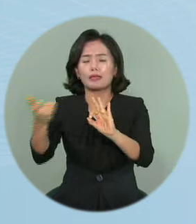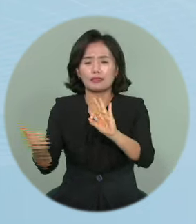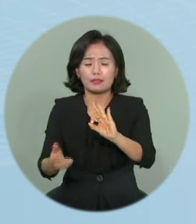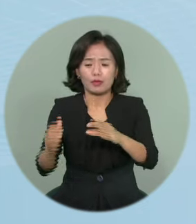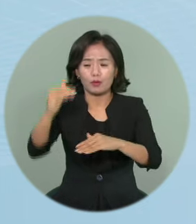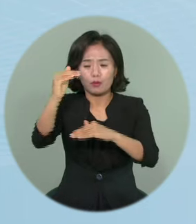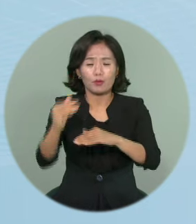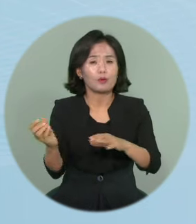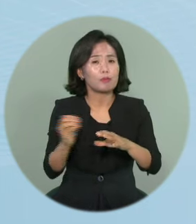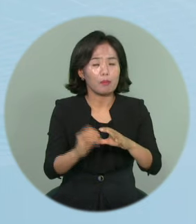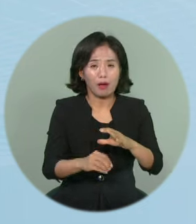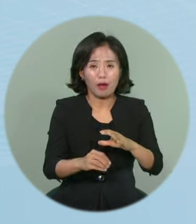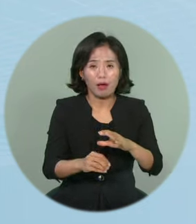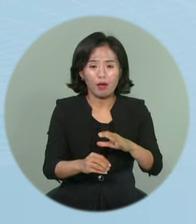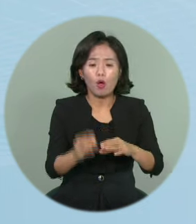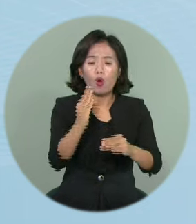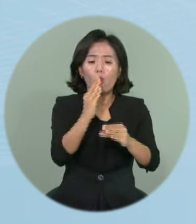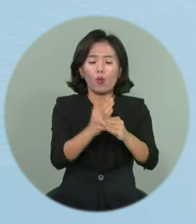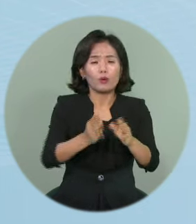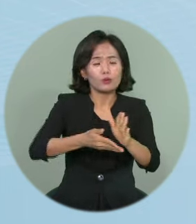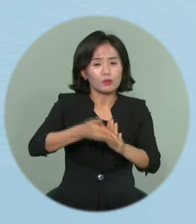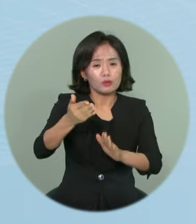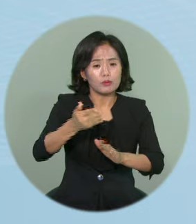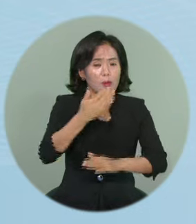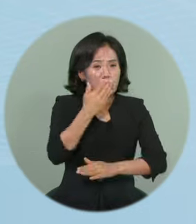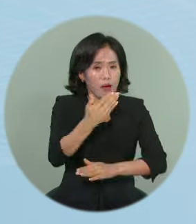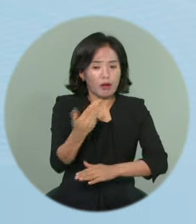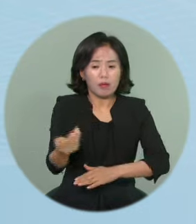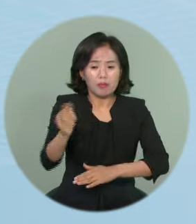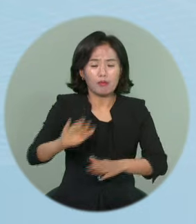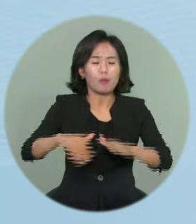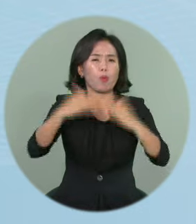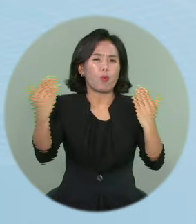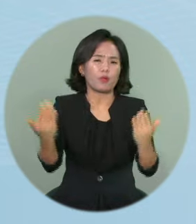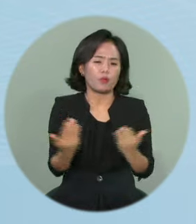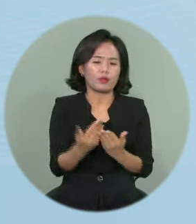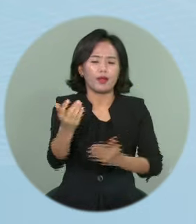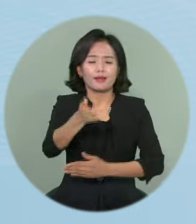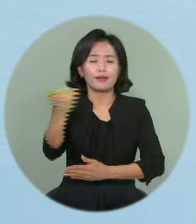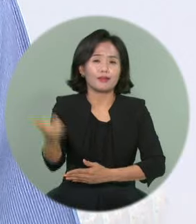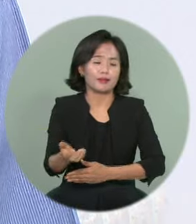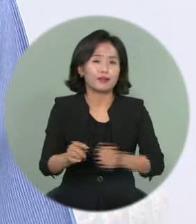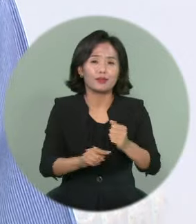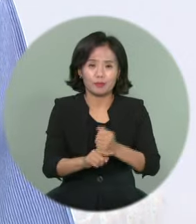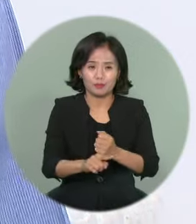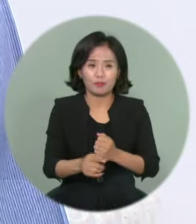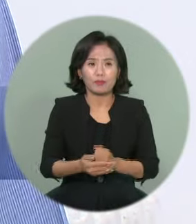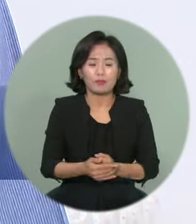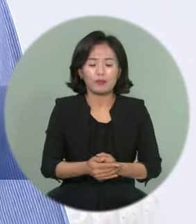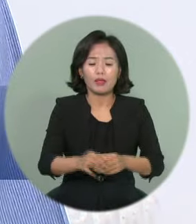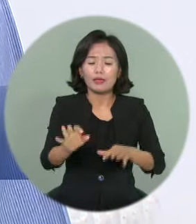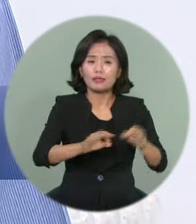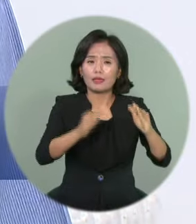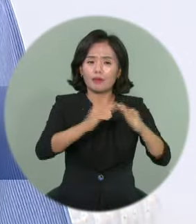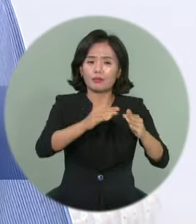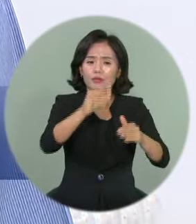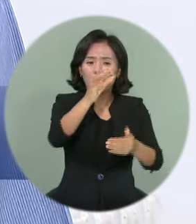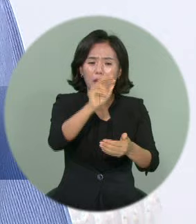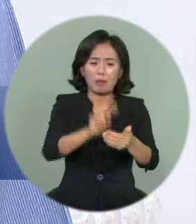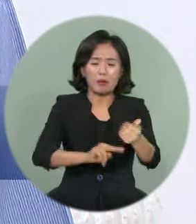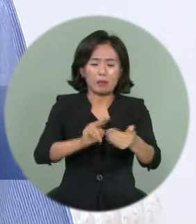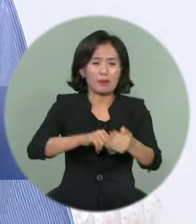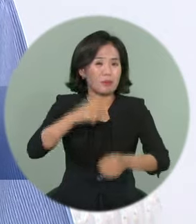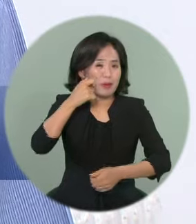내용이 담겼습니다 도심에서만 해당하던 걸 전체적으로 완화하겠다 겁니다 상가분양이 안될가 높기